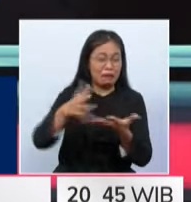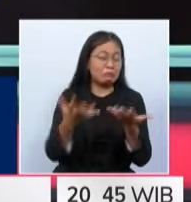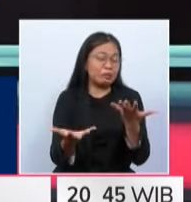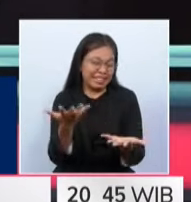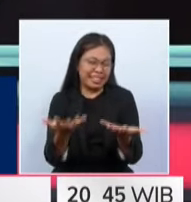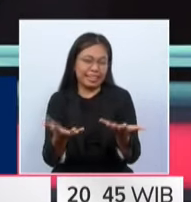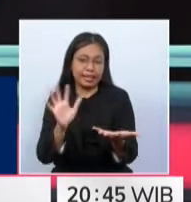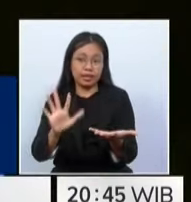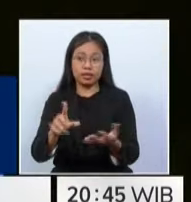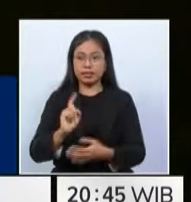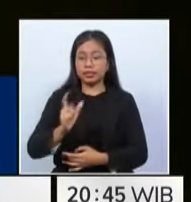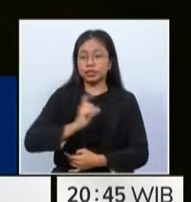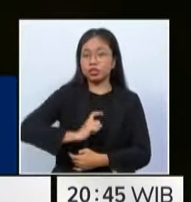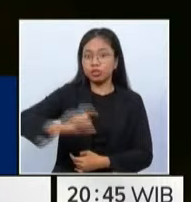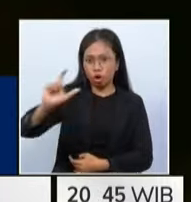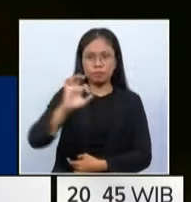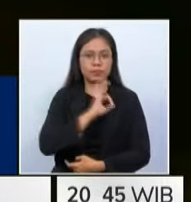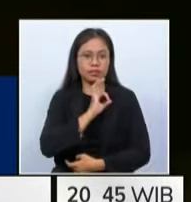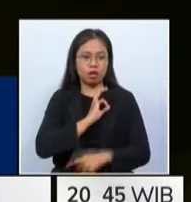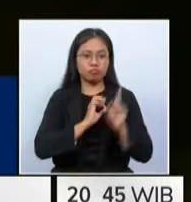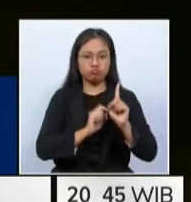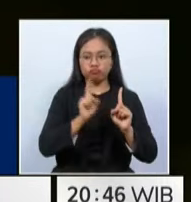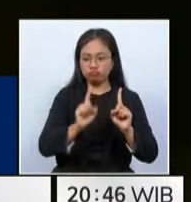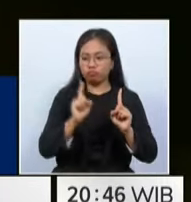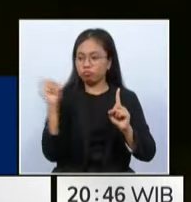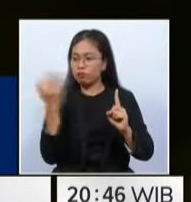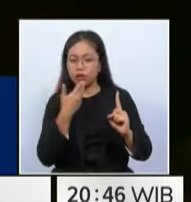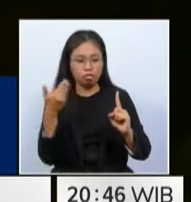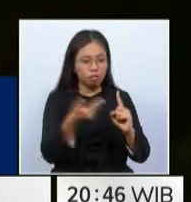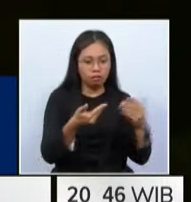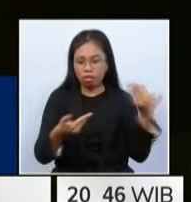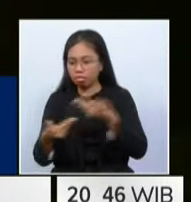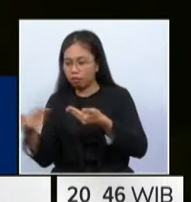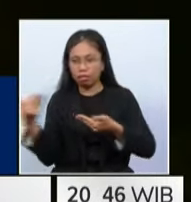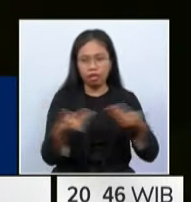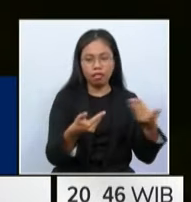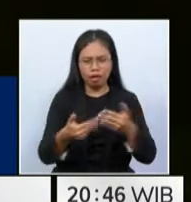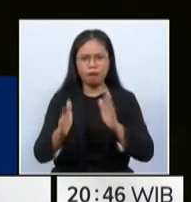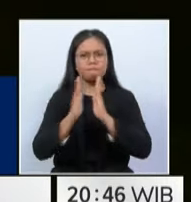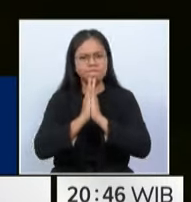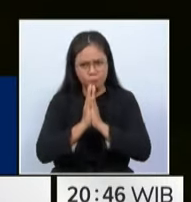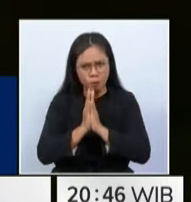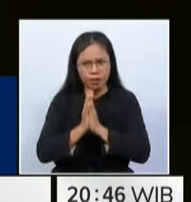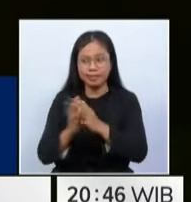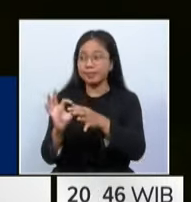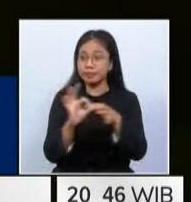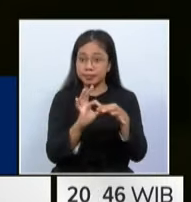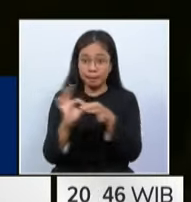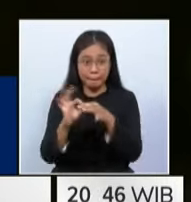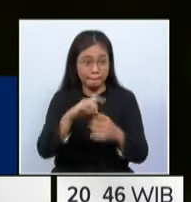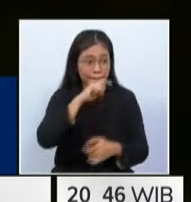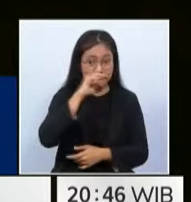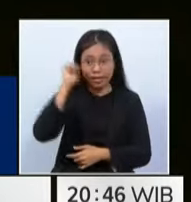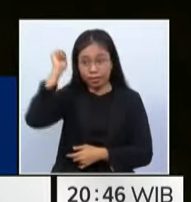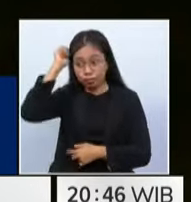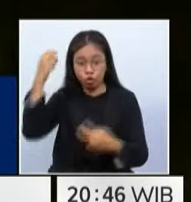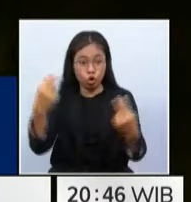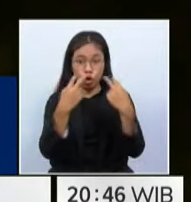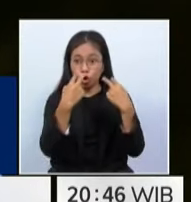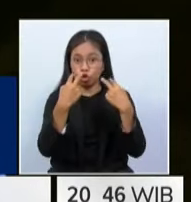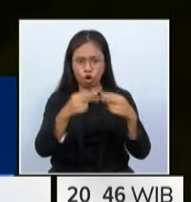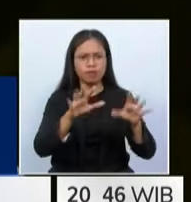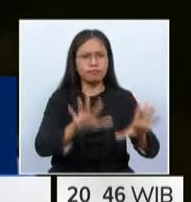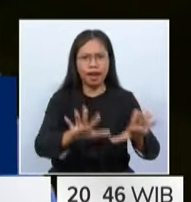bisa saling bertanya Jadi kami mohon kerja sama dan komitmen dari para hadirin dari bapak dan ibu sekalian Untuk tetap